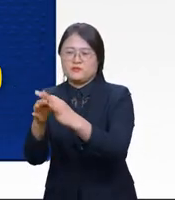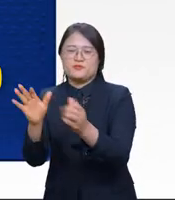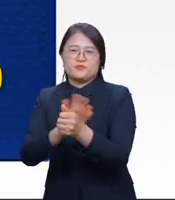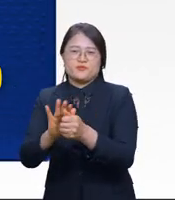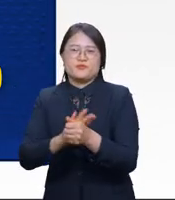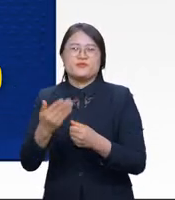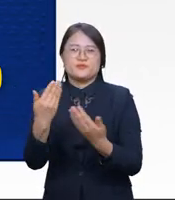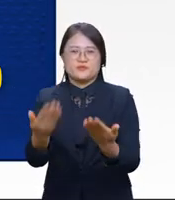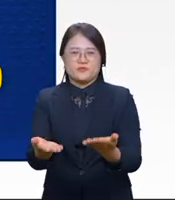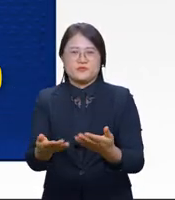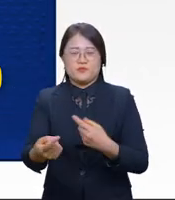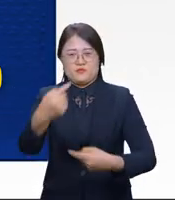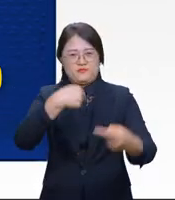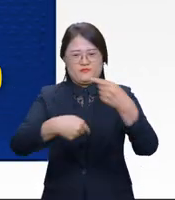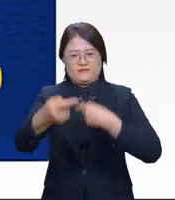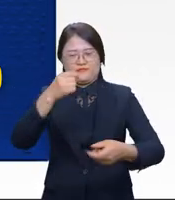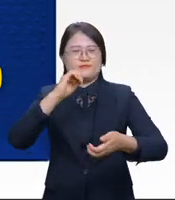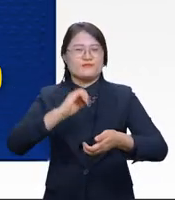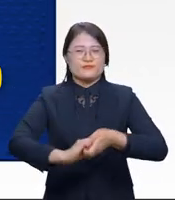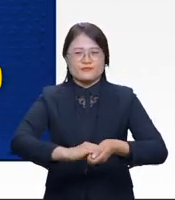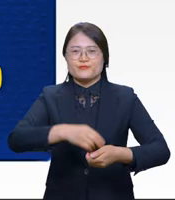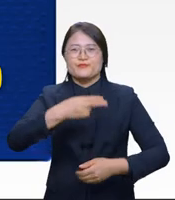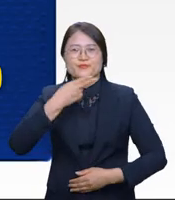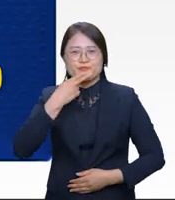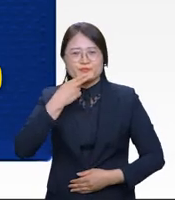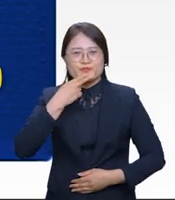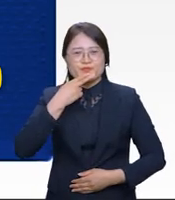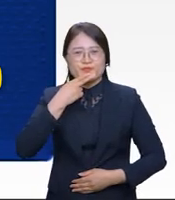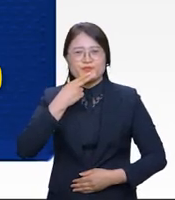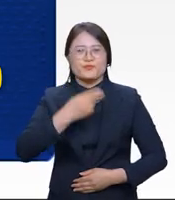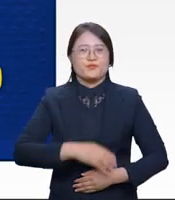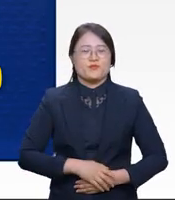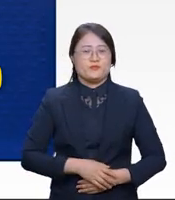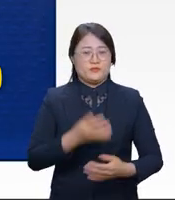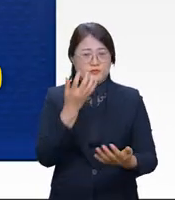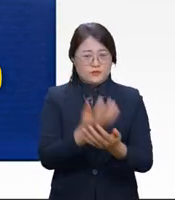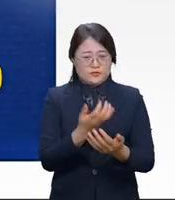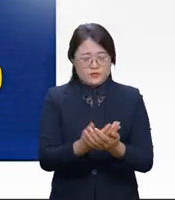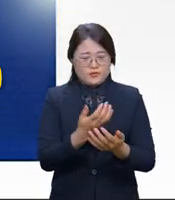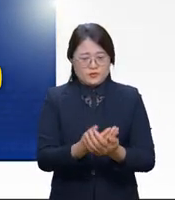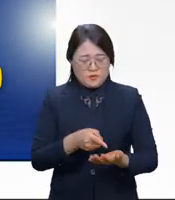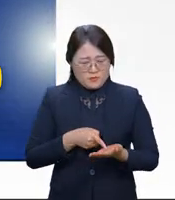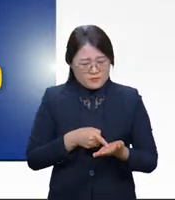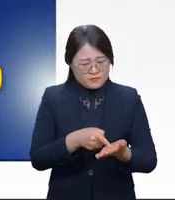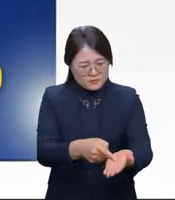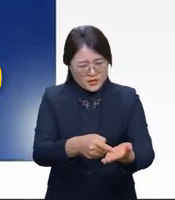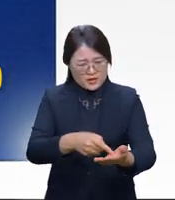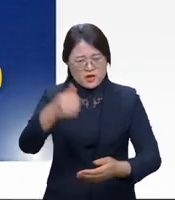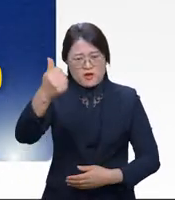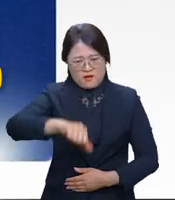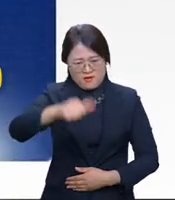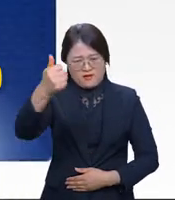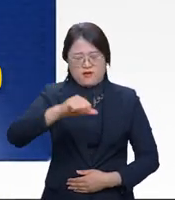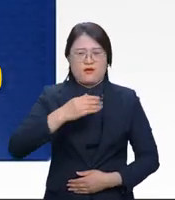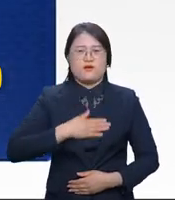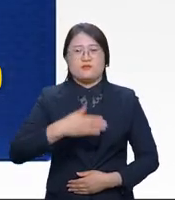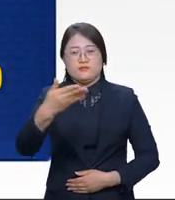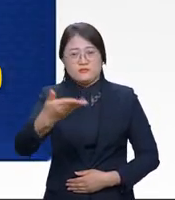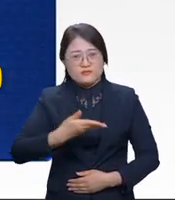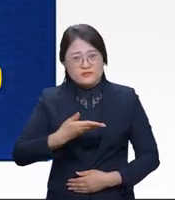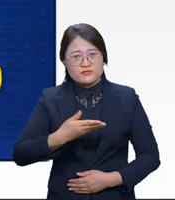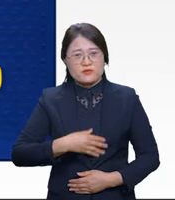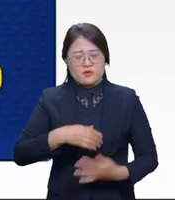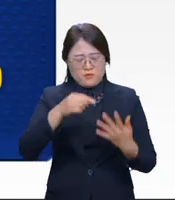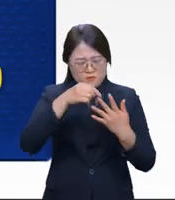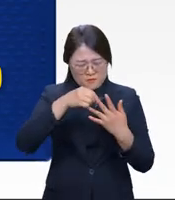수 있습니다. 상시 접수받고 있는 경기도 영유아 발달 지원 서비스는 관련 서류를 제출하면 결과를